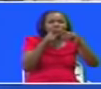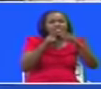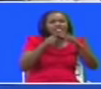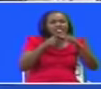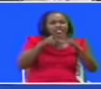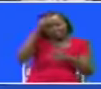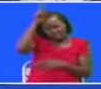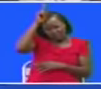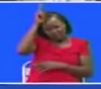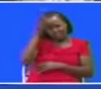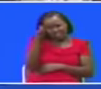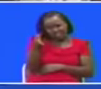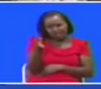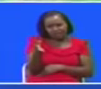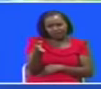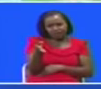tuseme. Yani